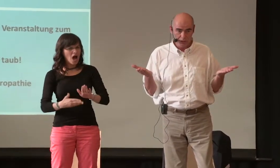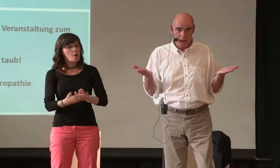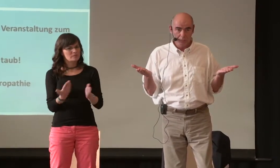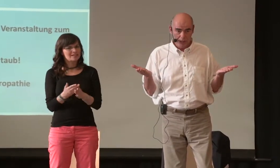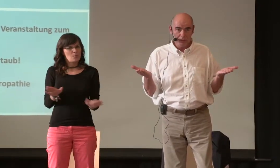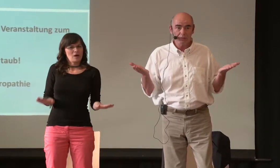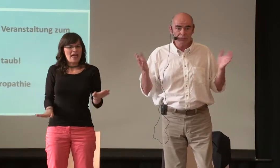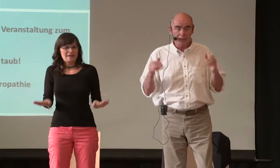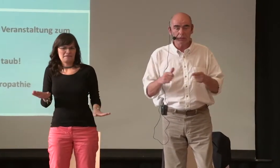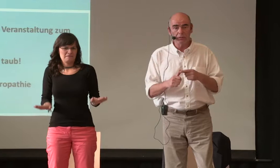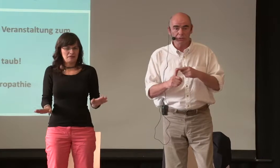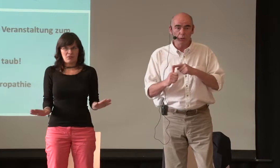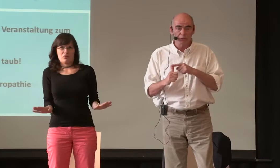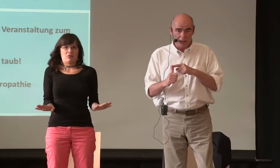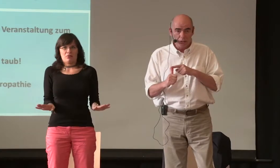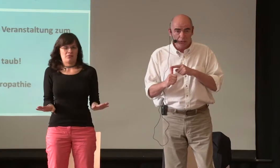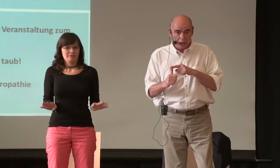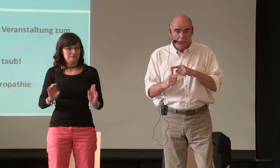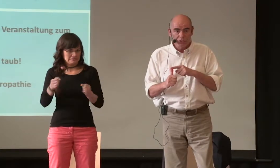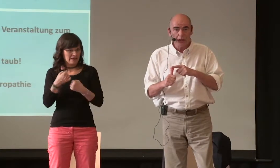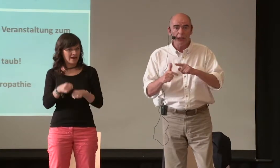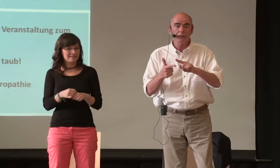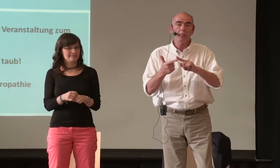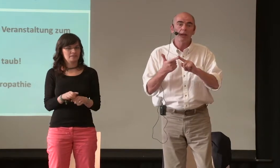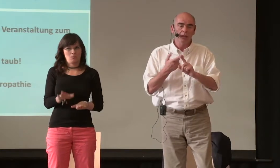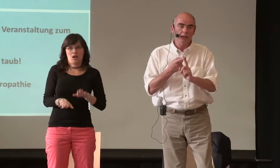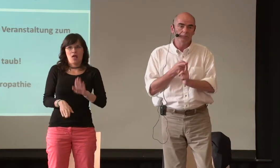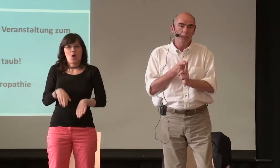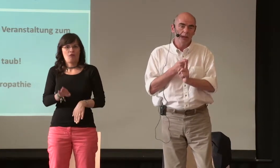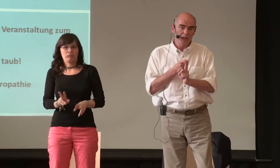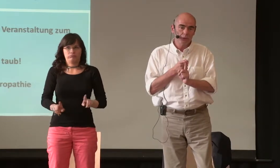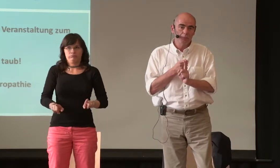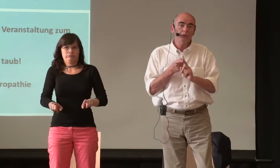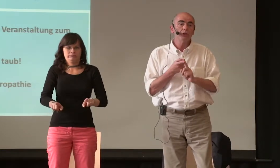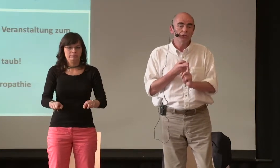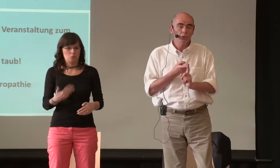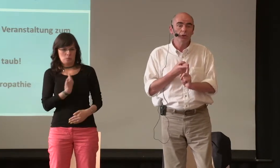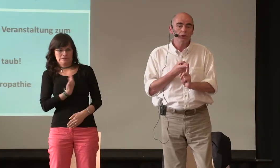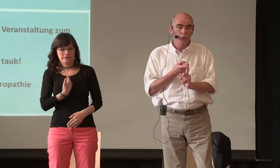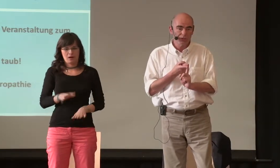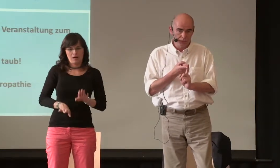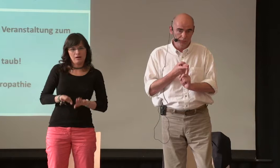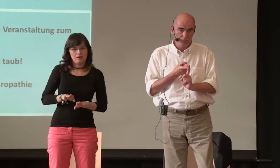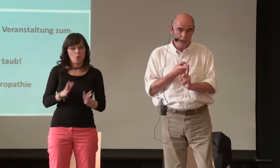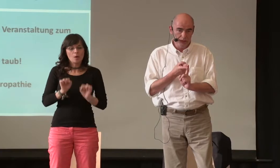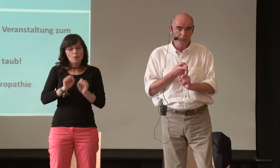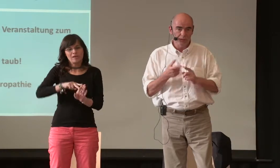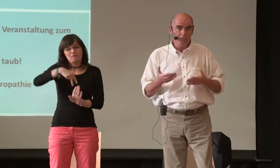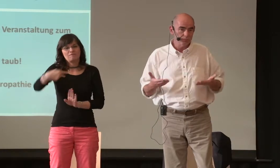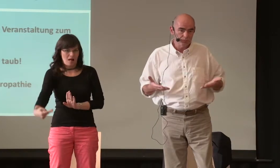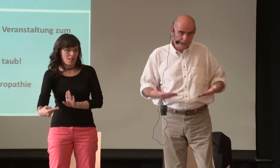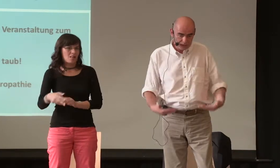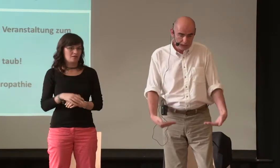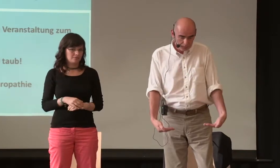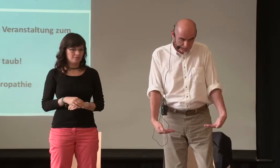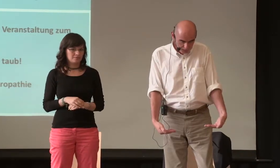gestört. Es kommt zur Gangunsicherheit, es kommt zu Stürzen, weil,